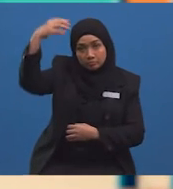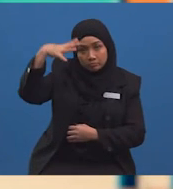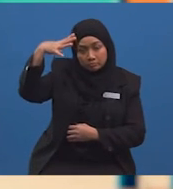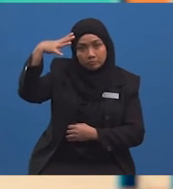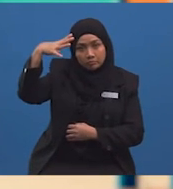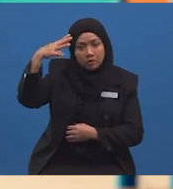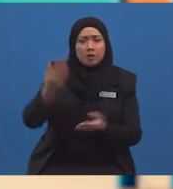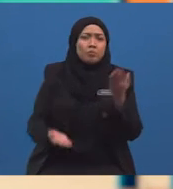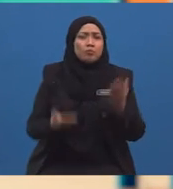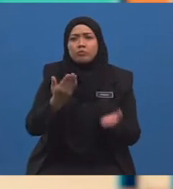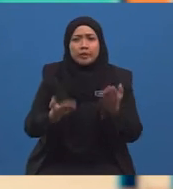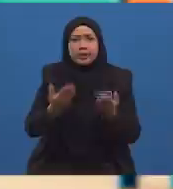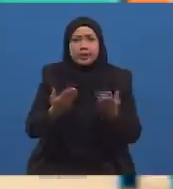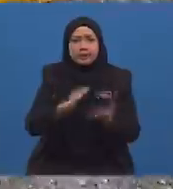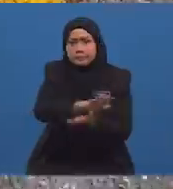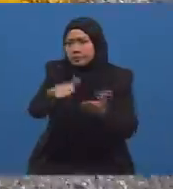kewujudan kehidupan di bumi ini.